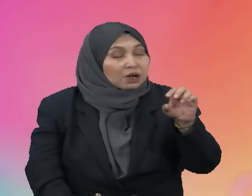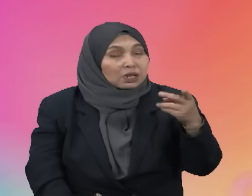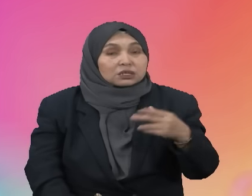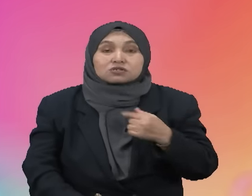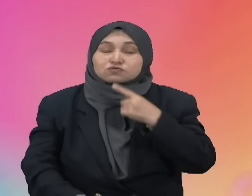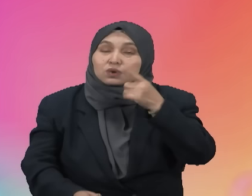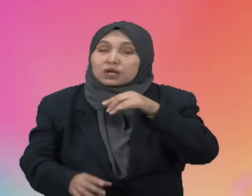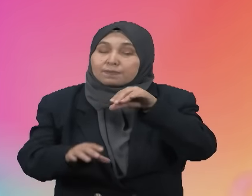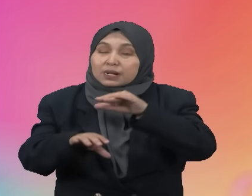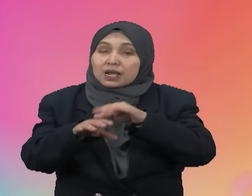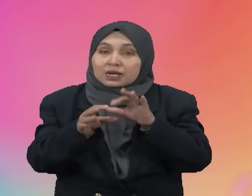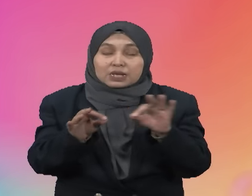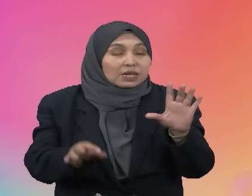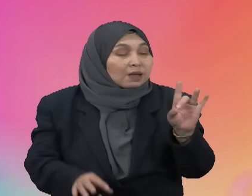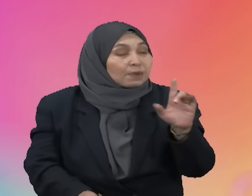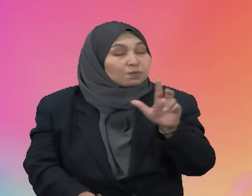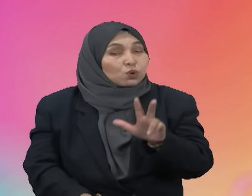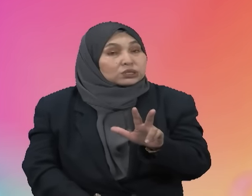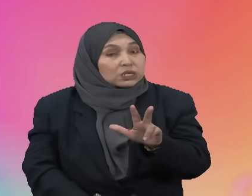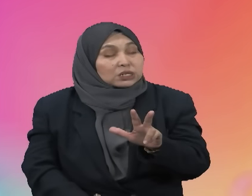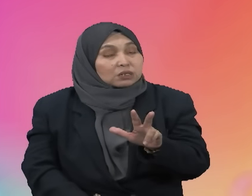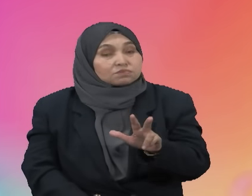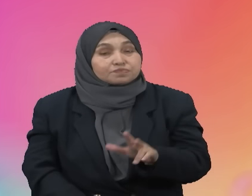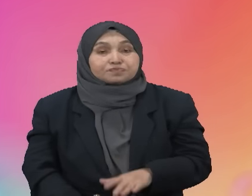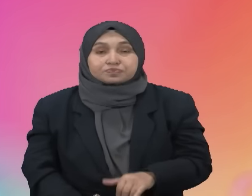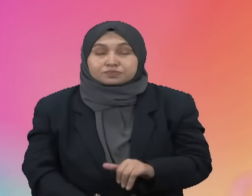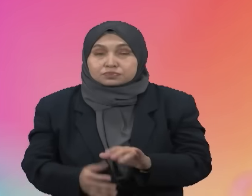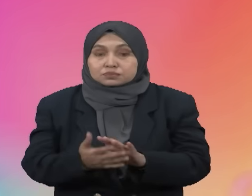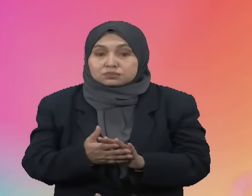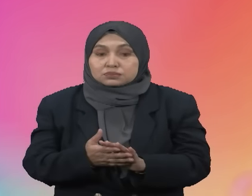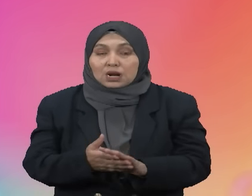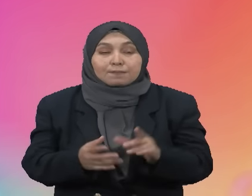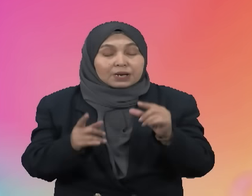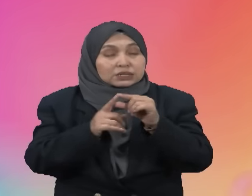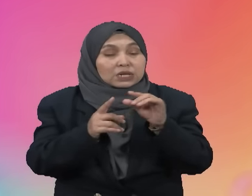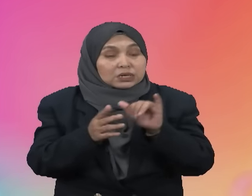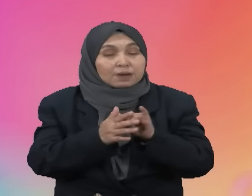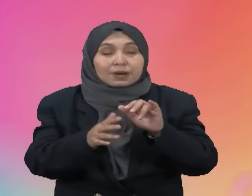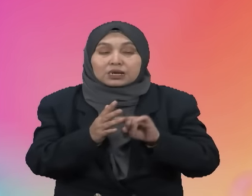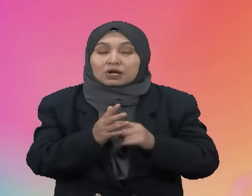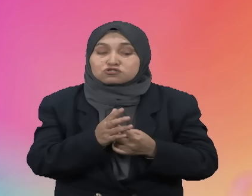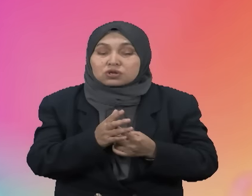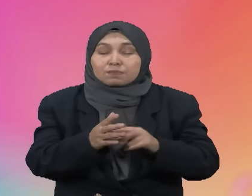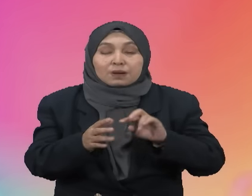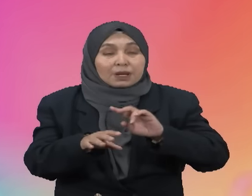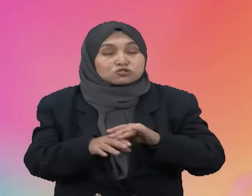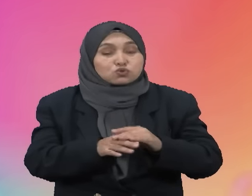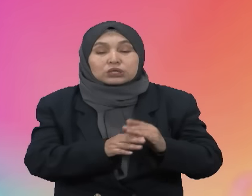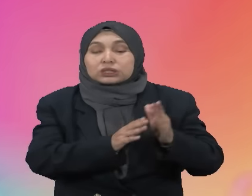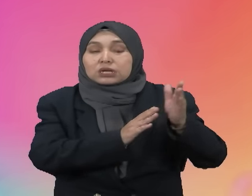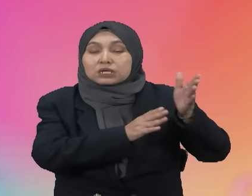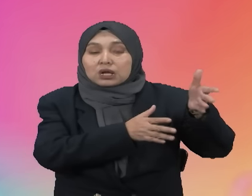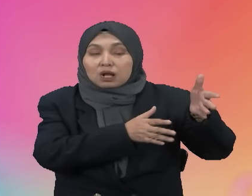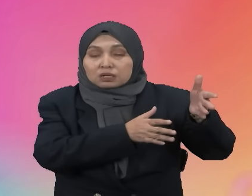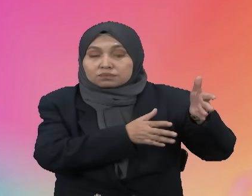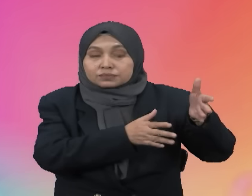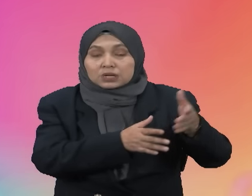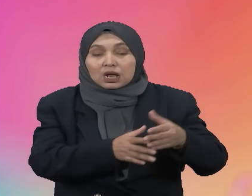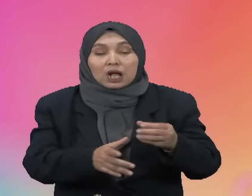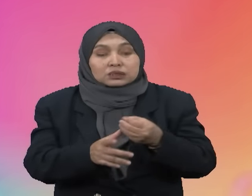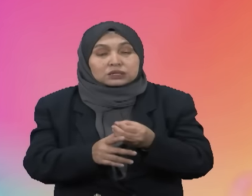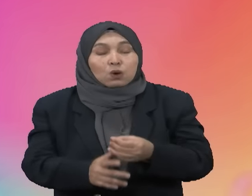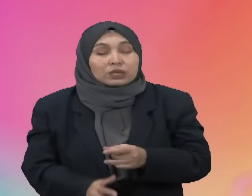ayat 83, Kanat minal Ghabirin. Perkataan ini pada asalnya ia bermaksud tinggal, ataupun